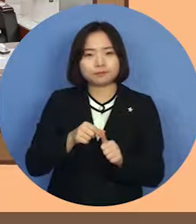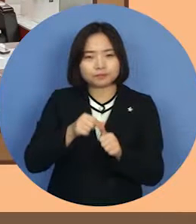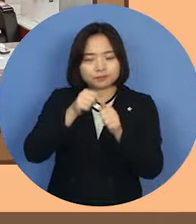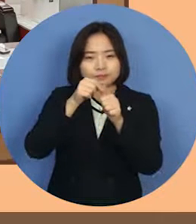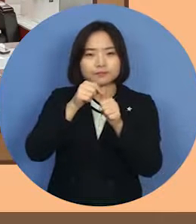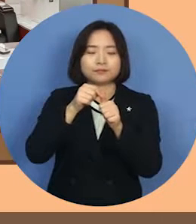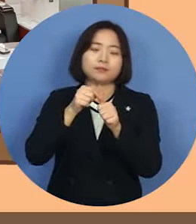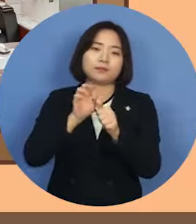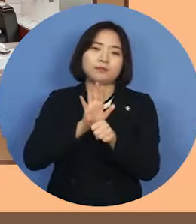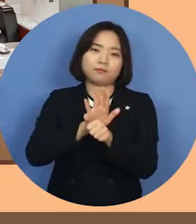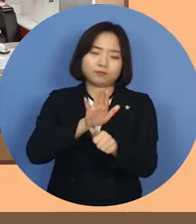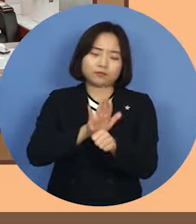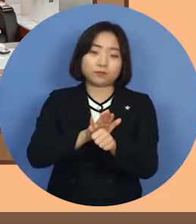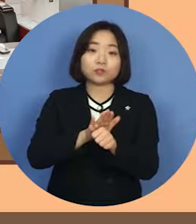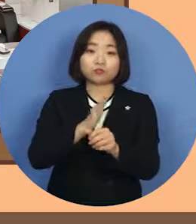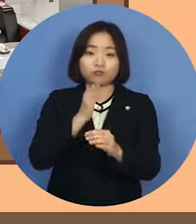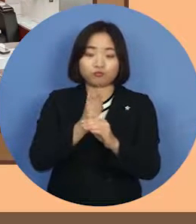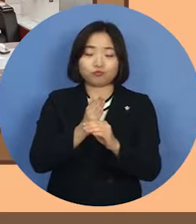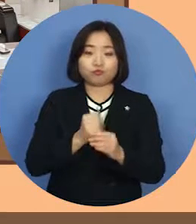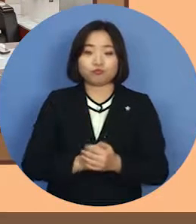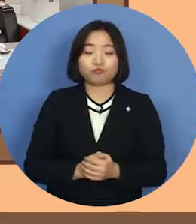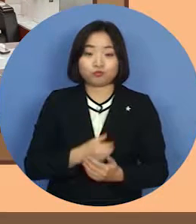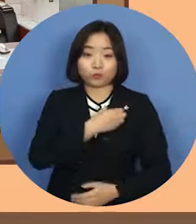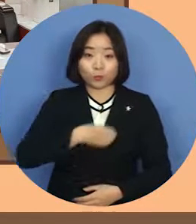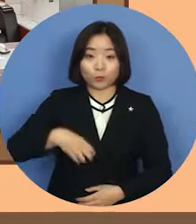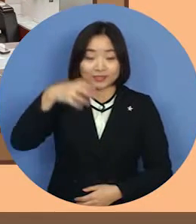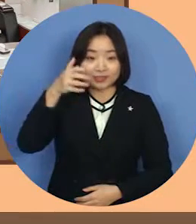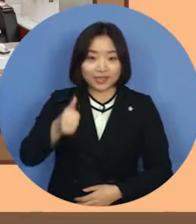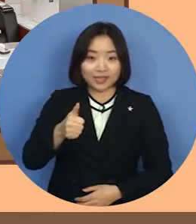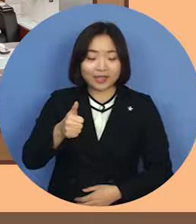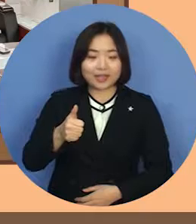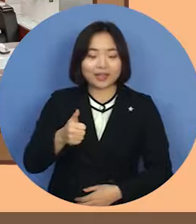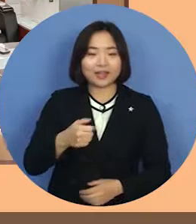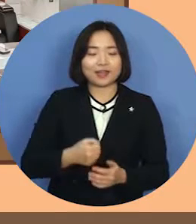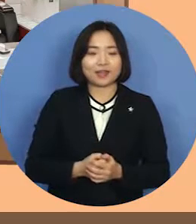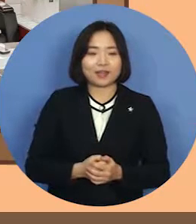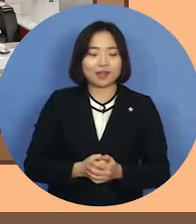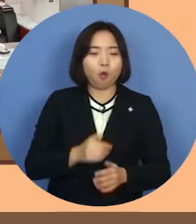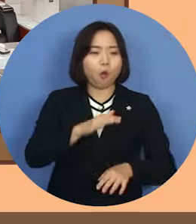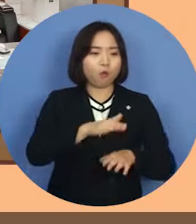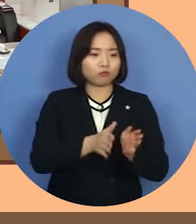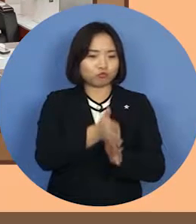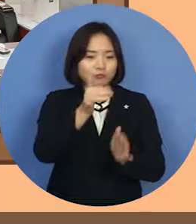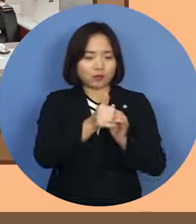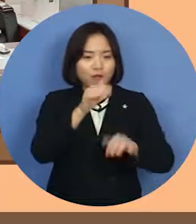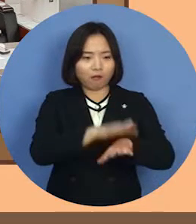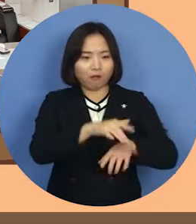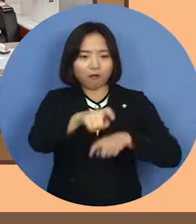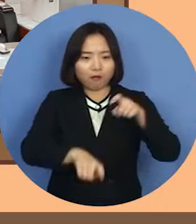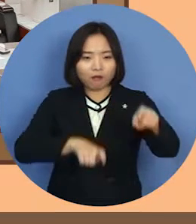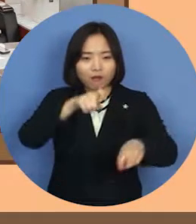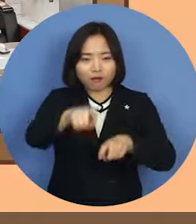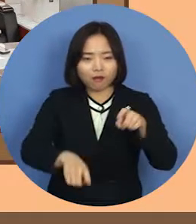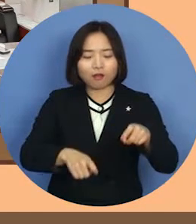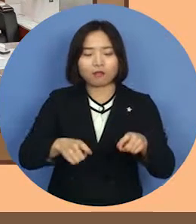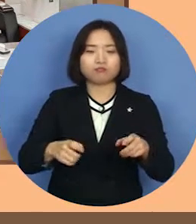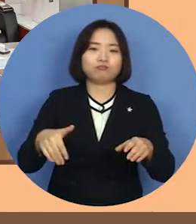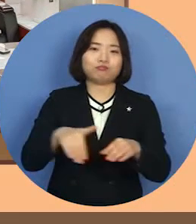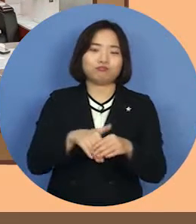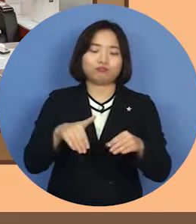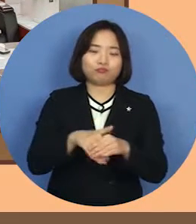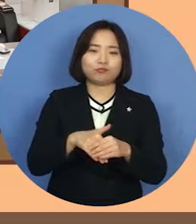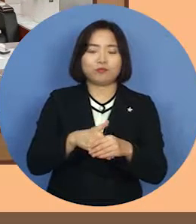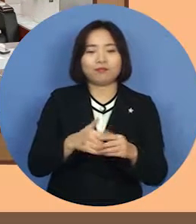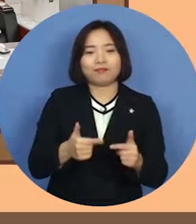지원에도 힘써오고 있는데요. 김영호 부성이동장은 자연마을 주민들의 솔선수범이 함께하는 지역사회 문화